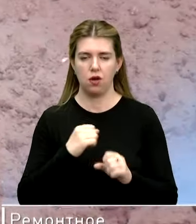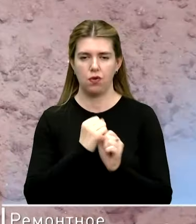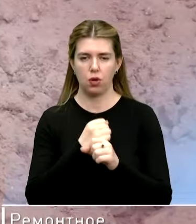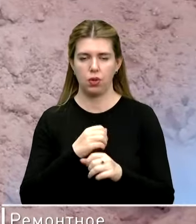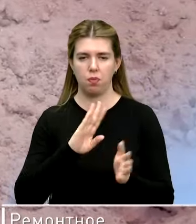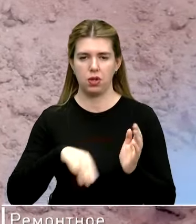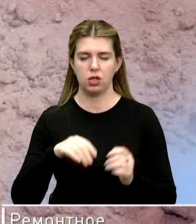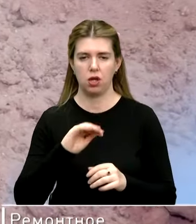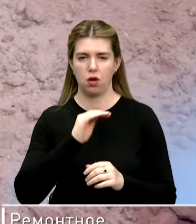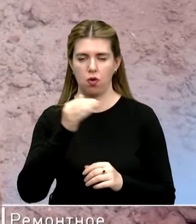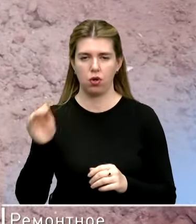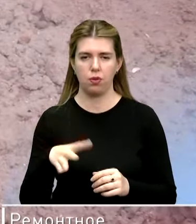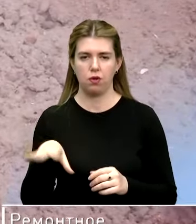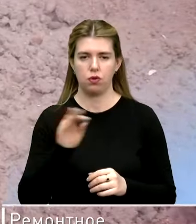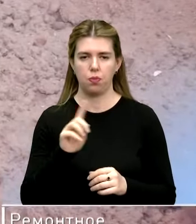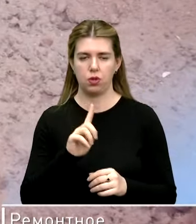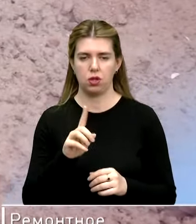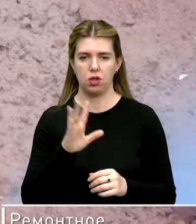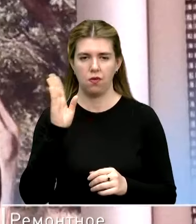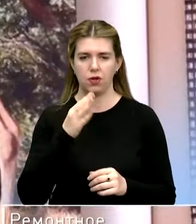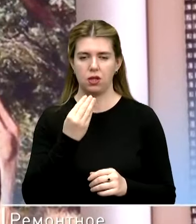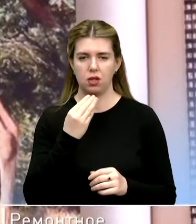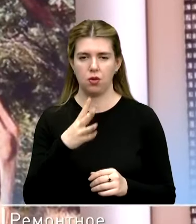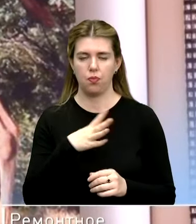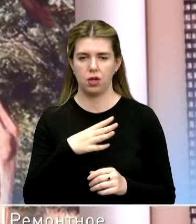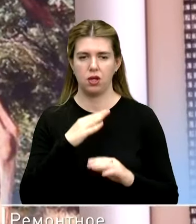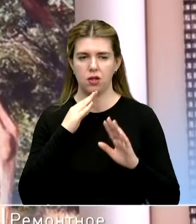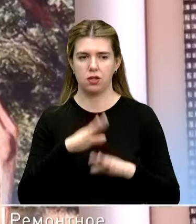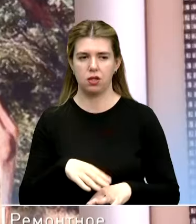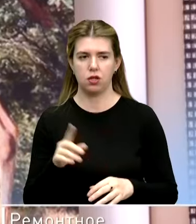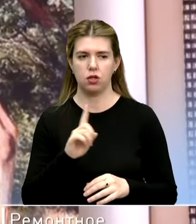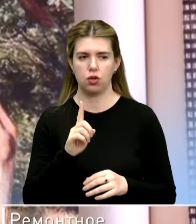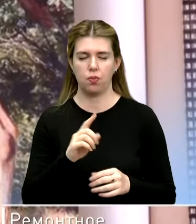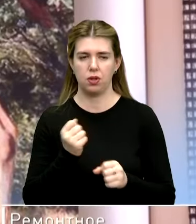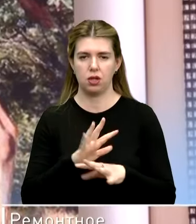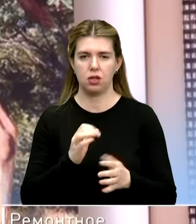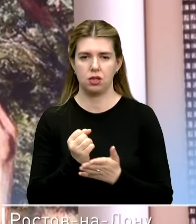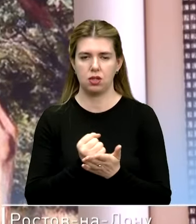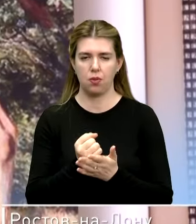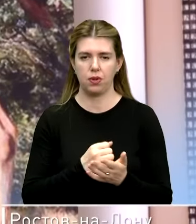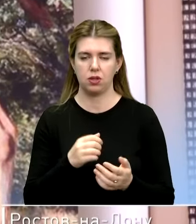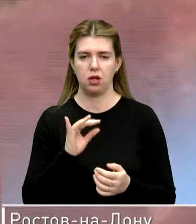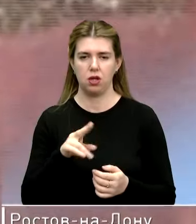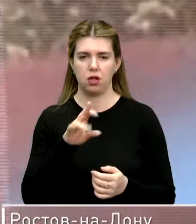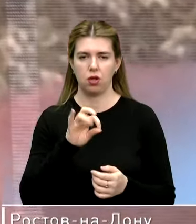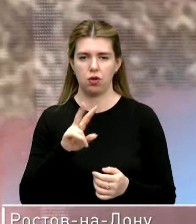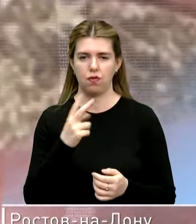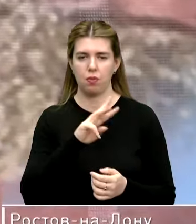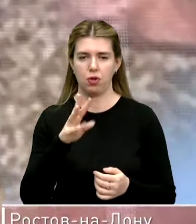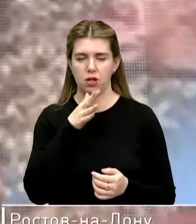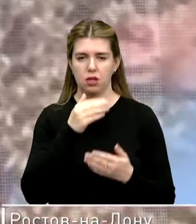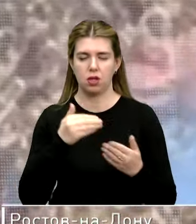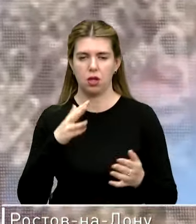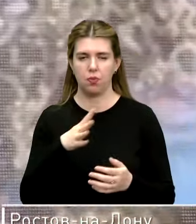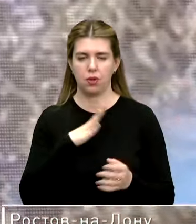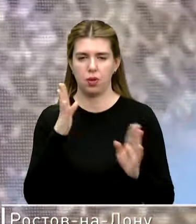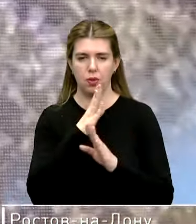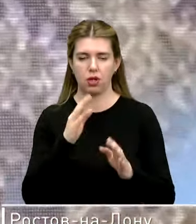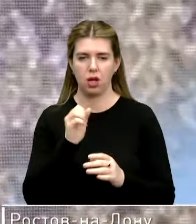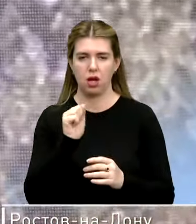верблюды, правда, без горбы. Все потому, что воды и еды для них было достаточно, чтобы не делать запасов. Ведь на Дону 2 миллиона лет назад был